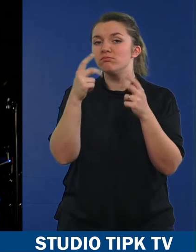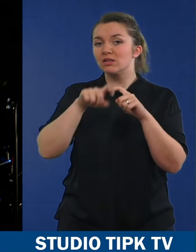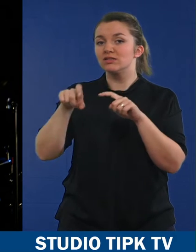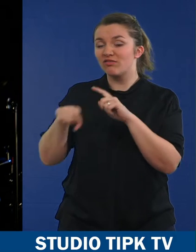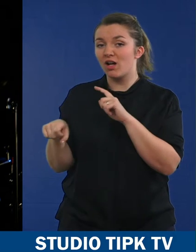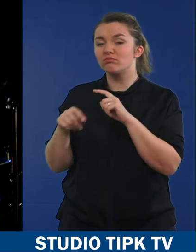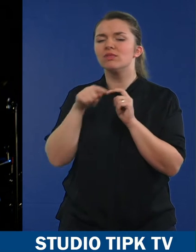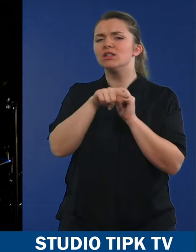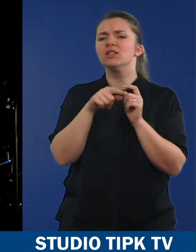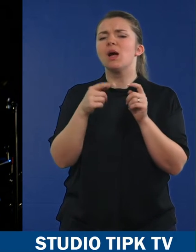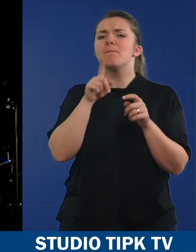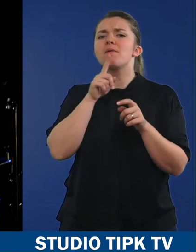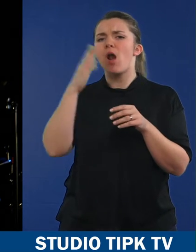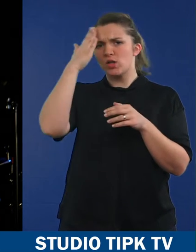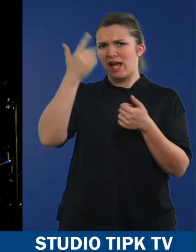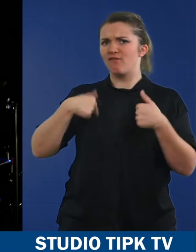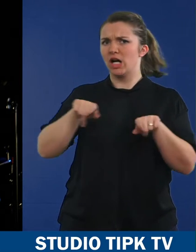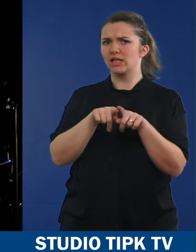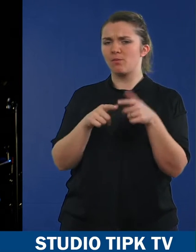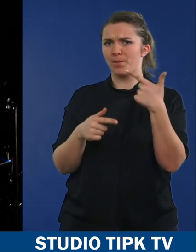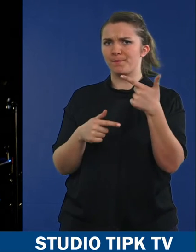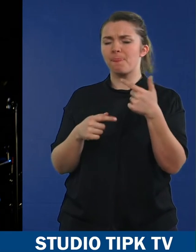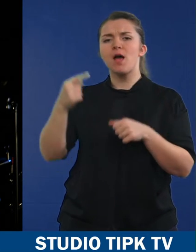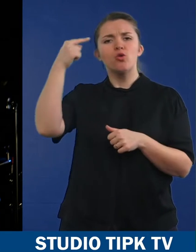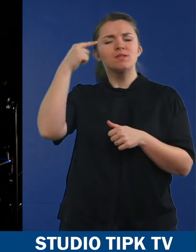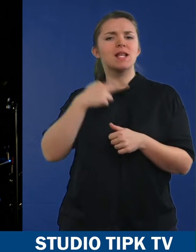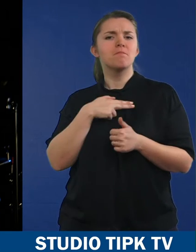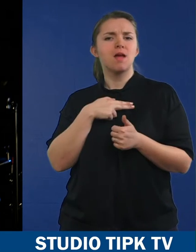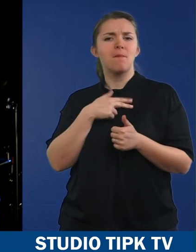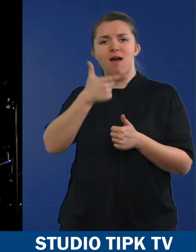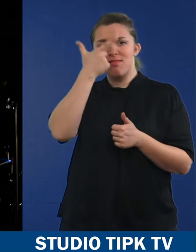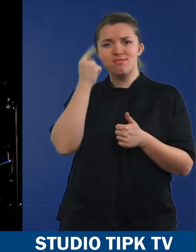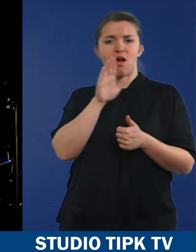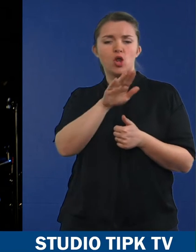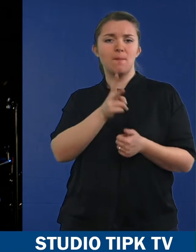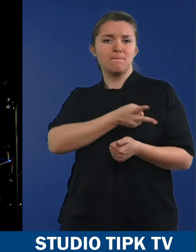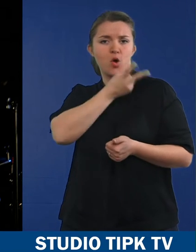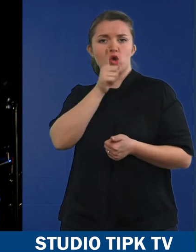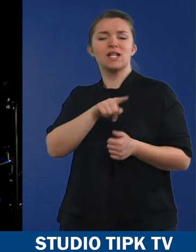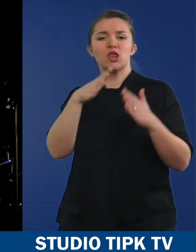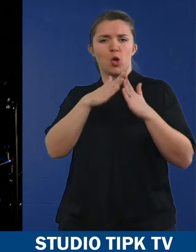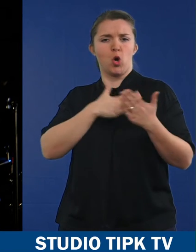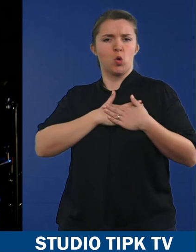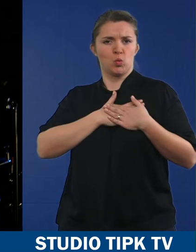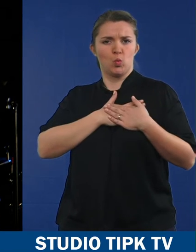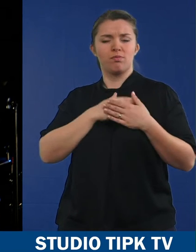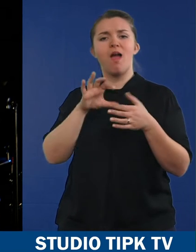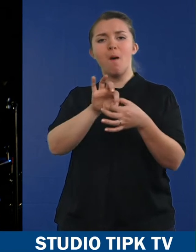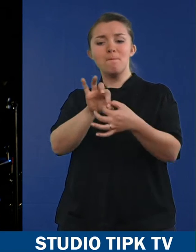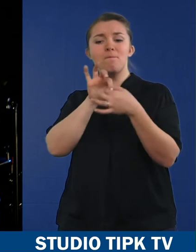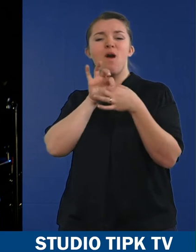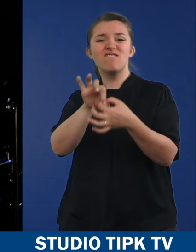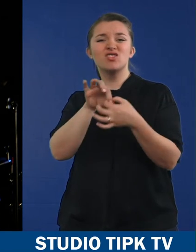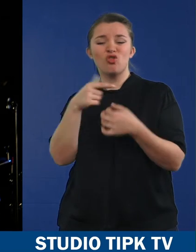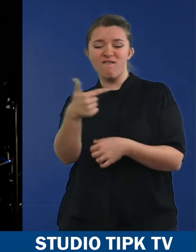dejavnika, ki se ju premalo zavedamo. V mislih imam narodni ponos in domoljubje, povezovalni